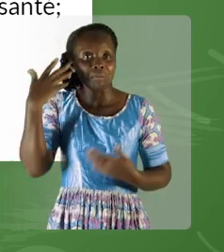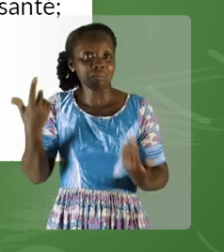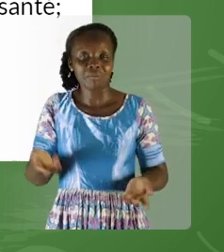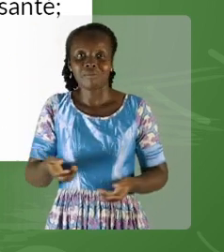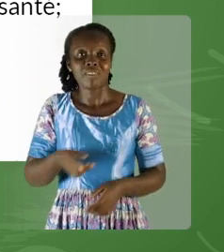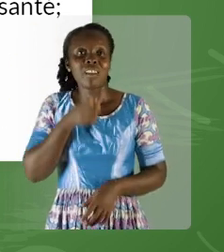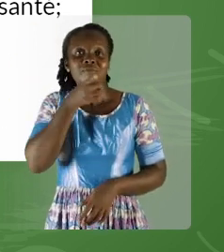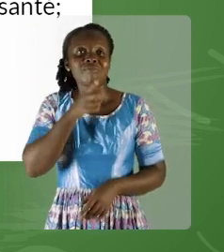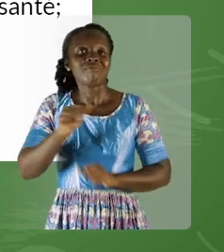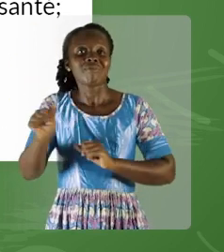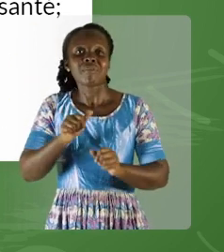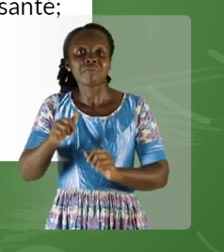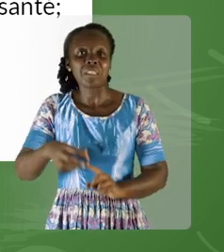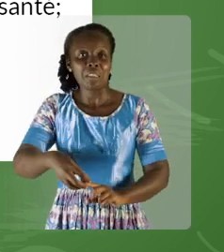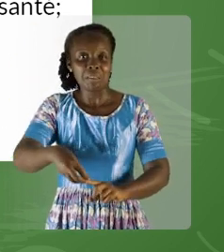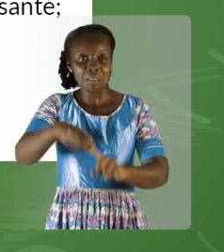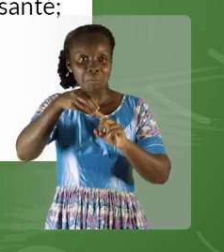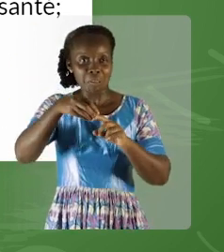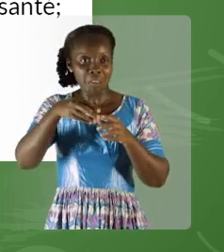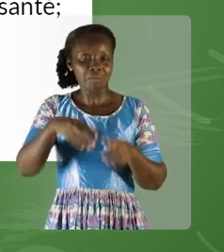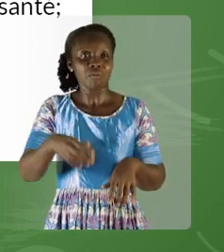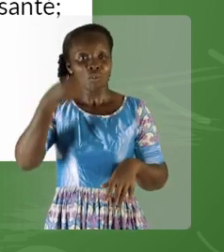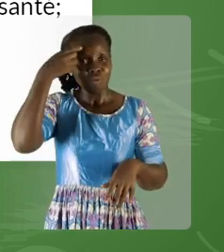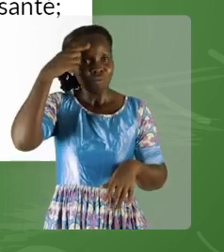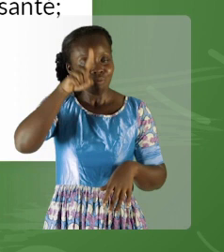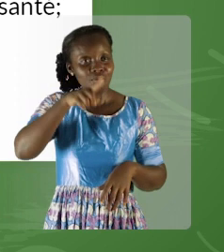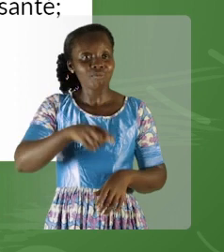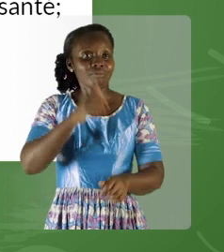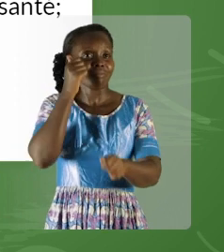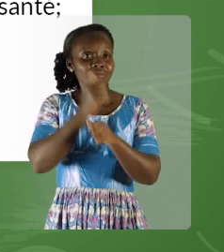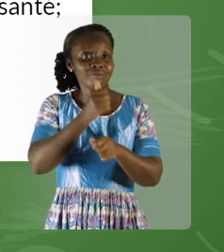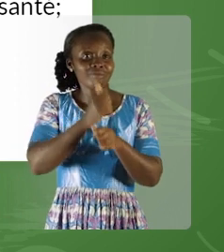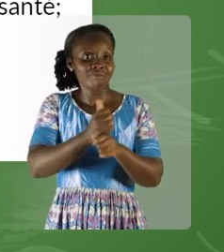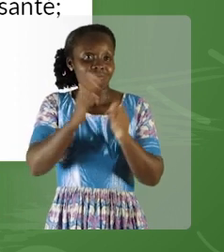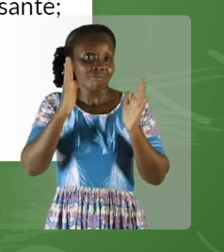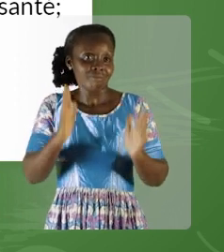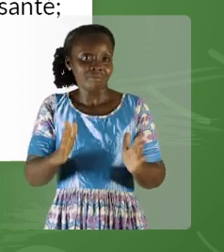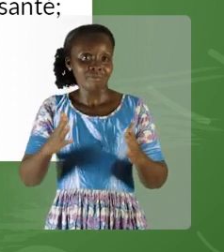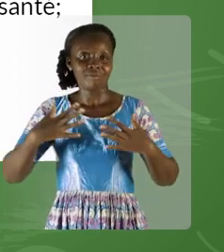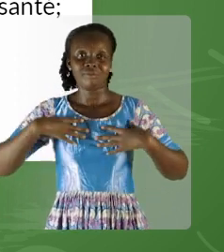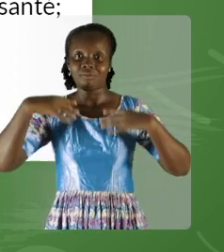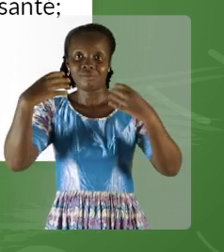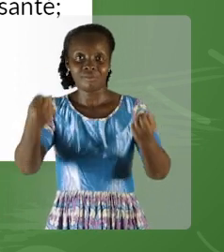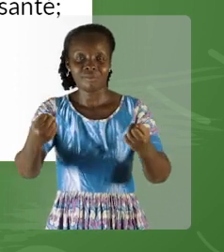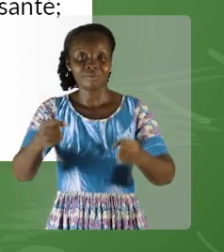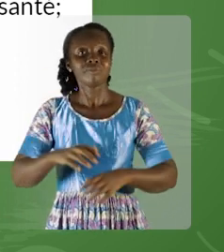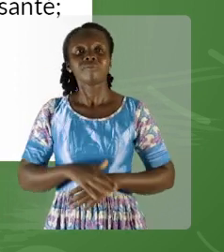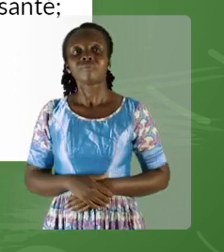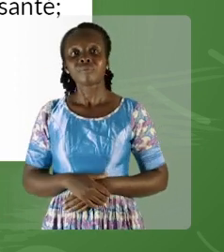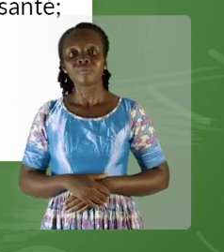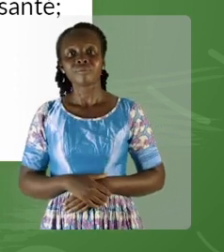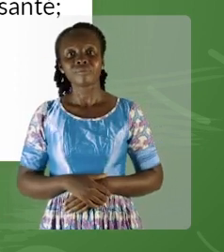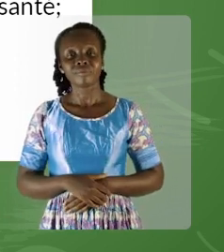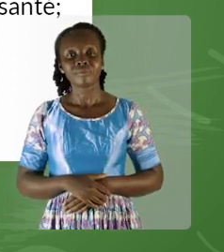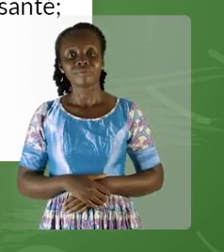ils considèrent que c'est une activité qui relève des missions des agents de la